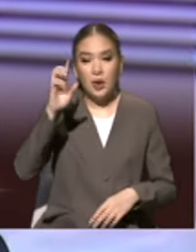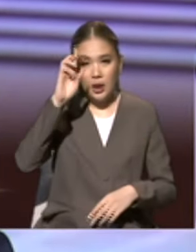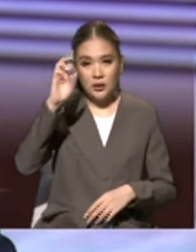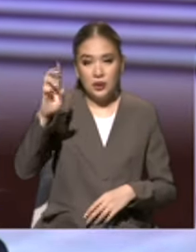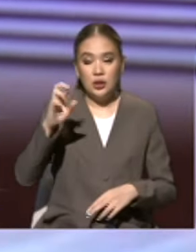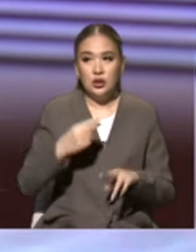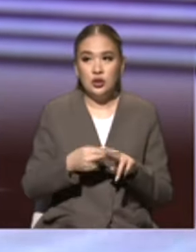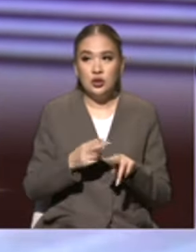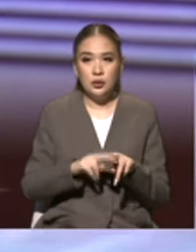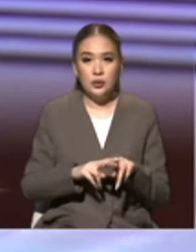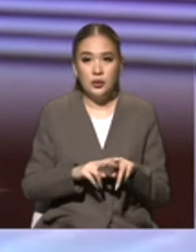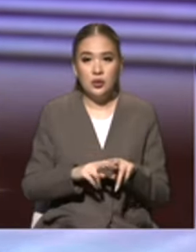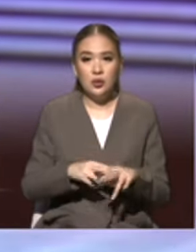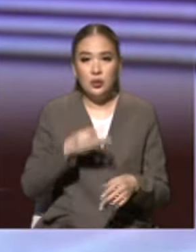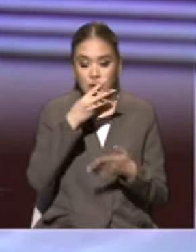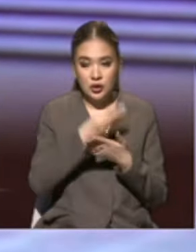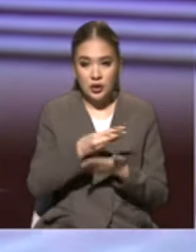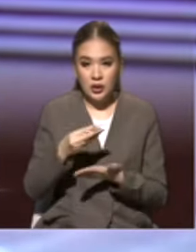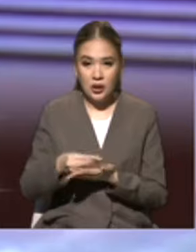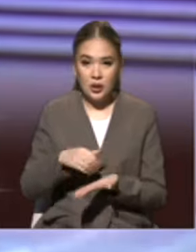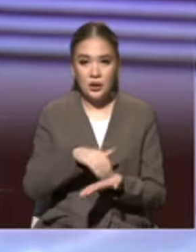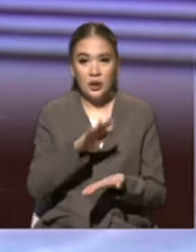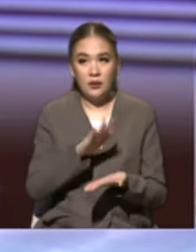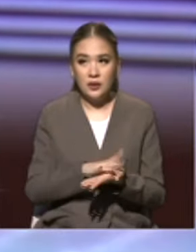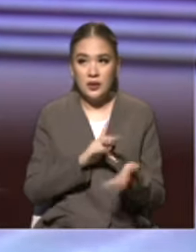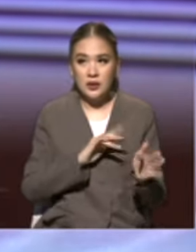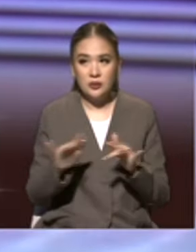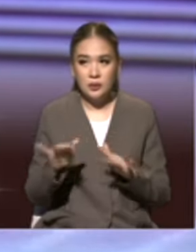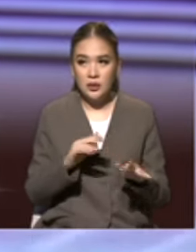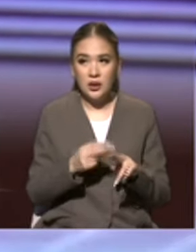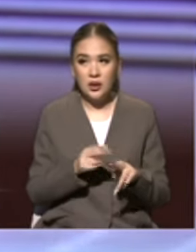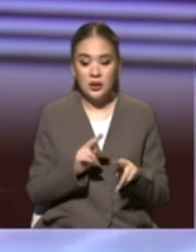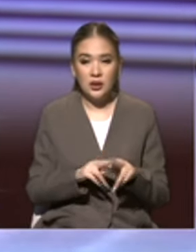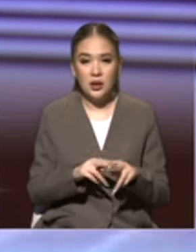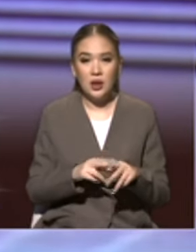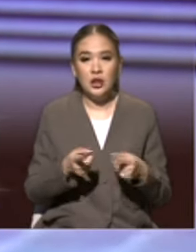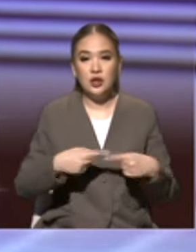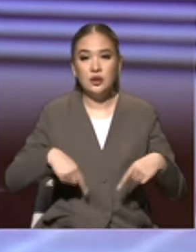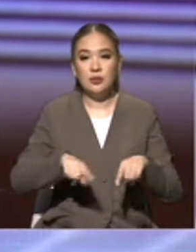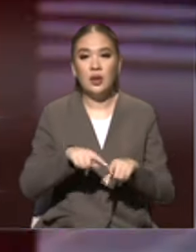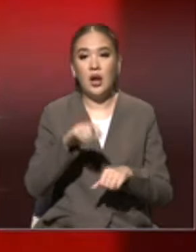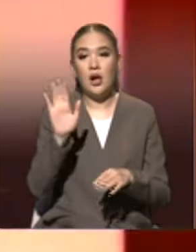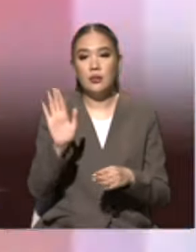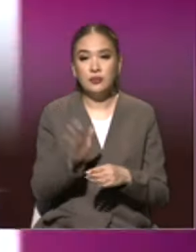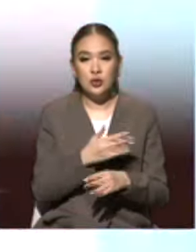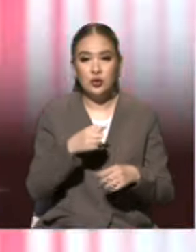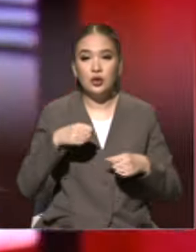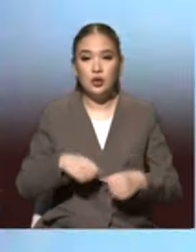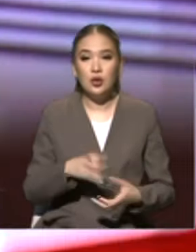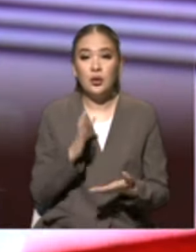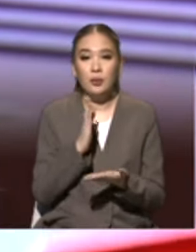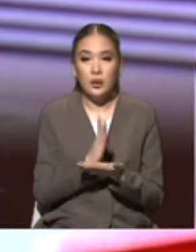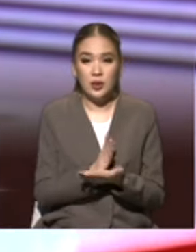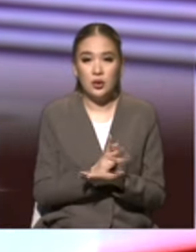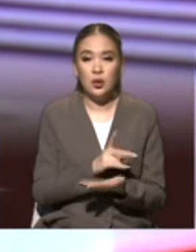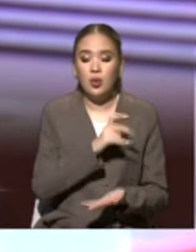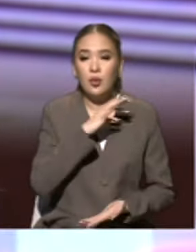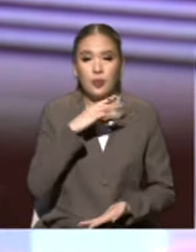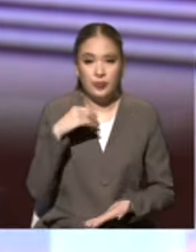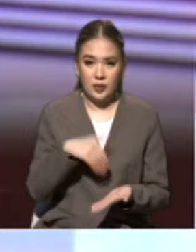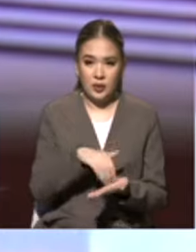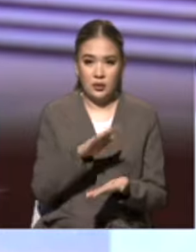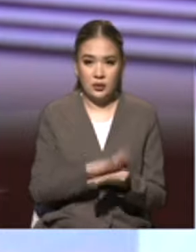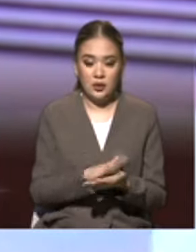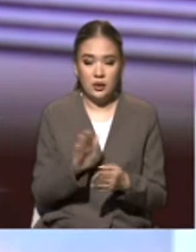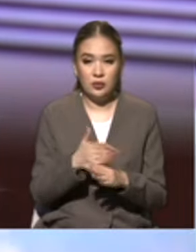қаулысымен жекелеген тауарларды, жұмыстарды, қызметтерді бұл ұлттық режимнің шеңберінен алып тастау құқығы бар. Жекелеген емес, көптеген тауарларды алып тастау отыр.